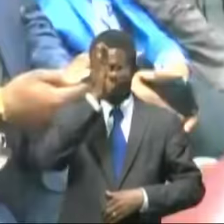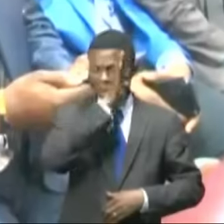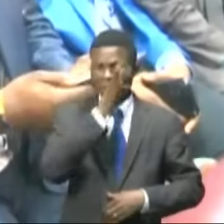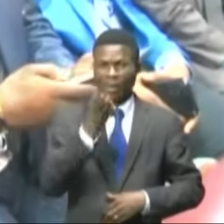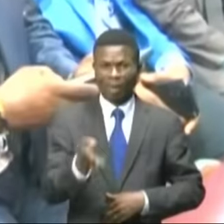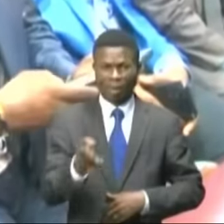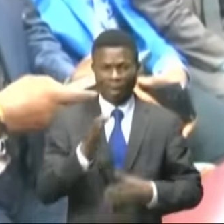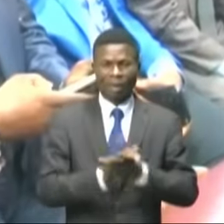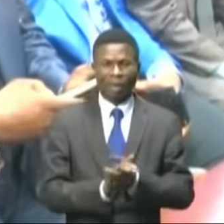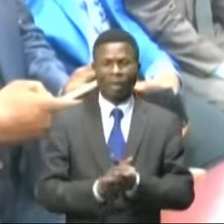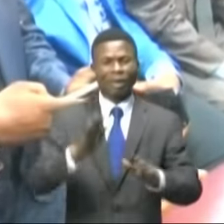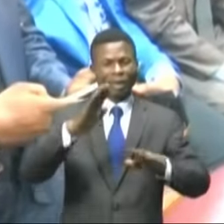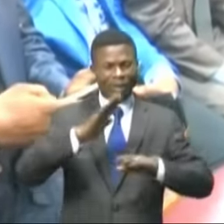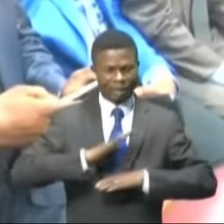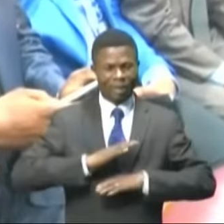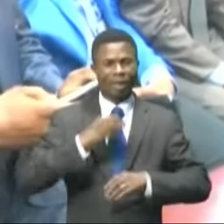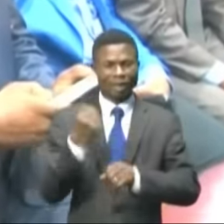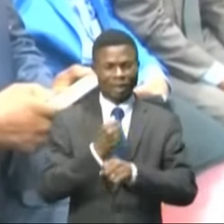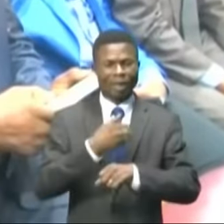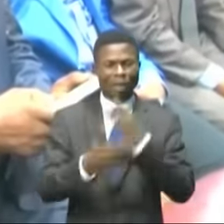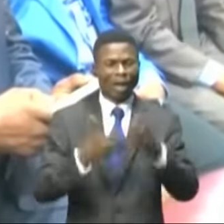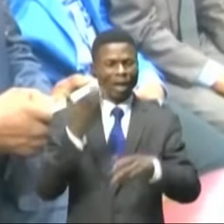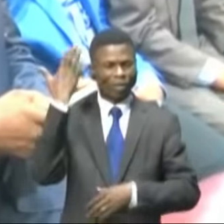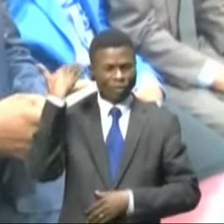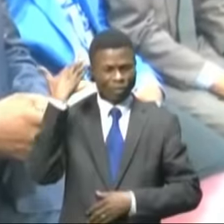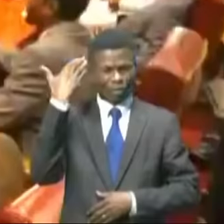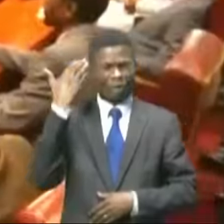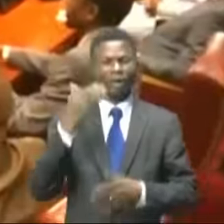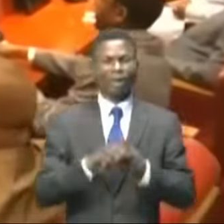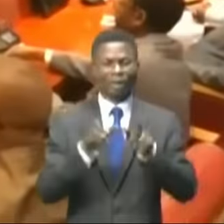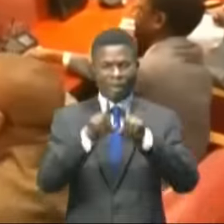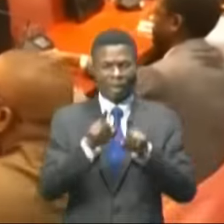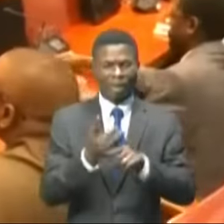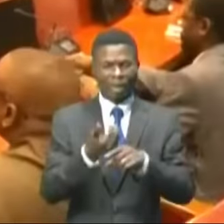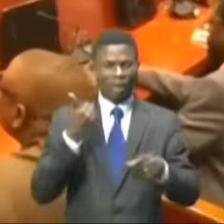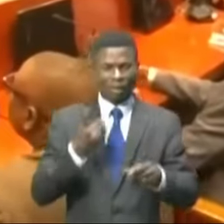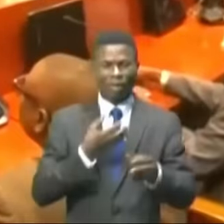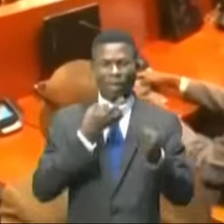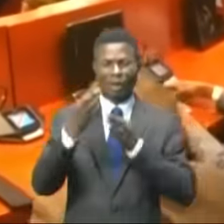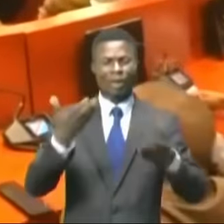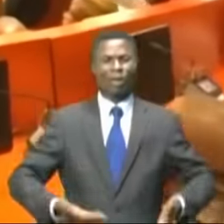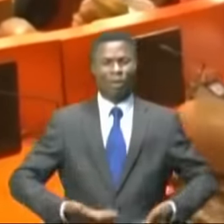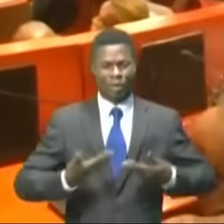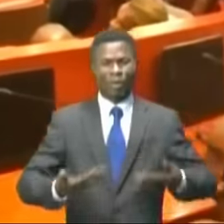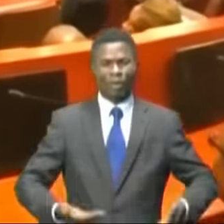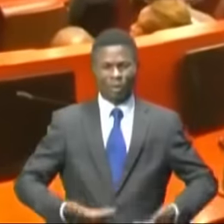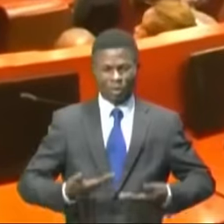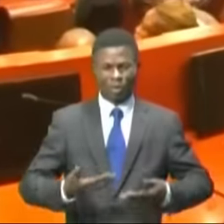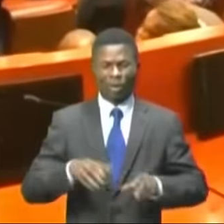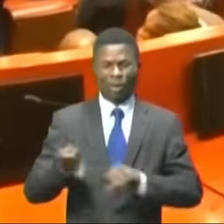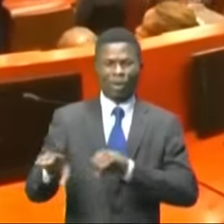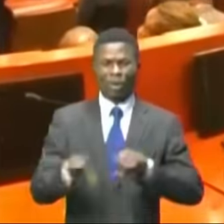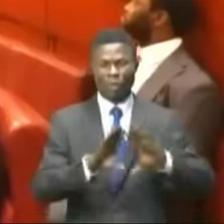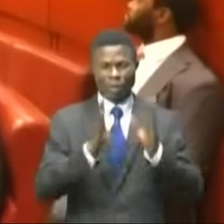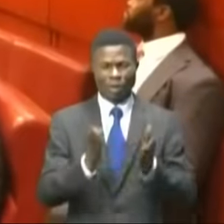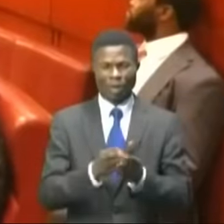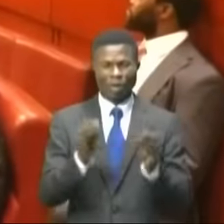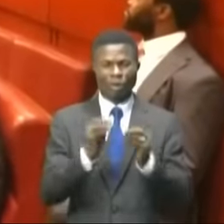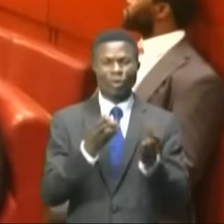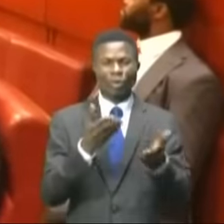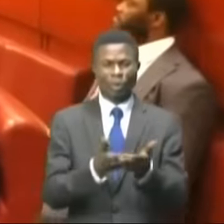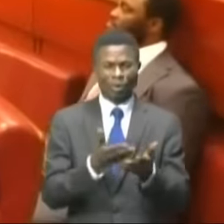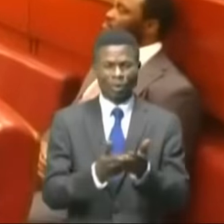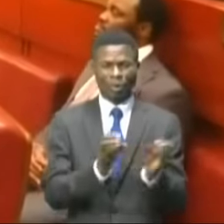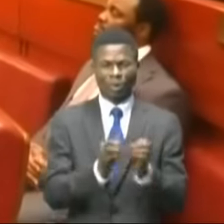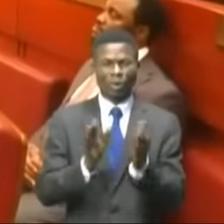Lukwebo, s'est dit satisfait du travail accompli par son bureau avant d'exprimer sa joie quant au déroulement de cette plénière qui s'est